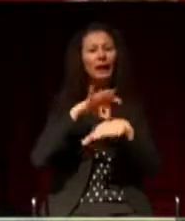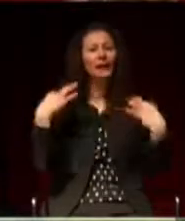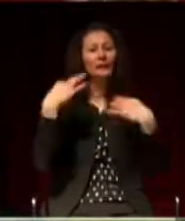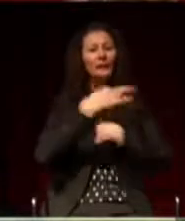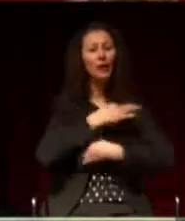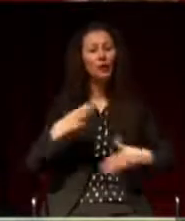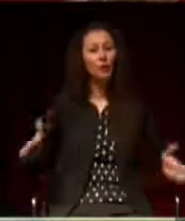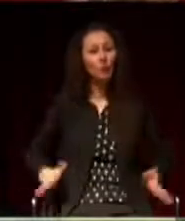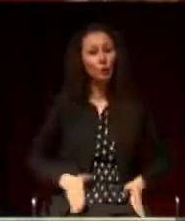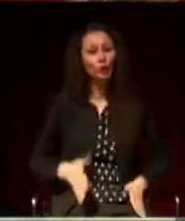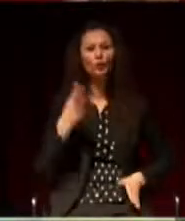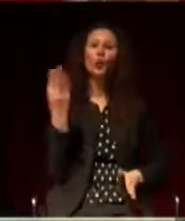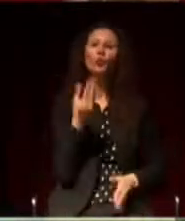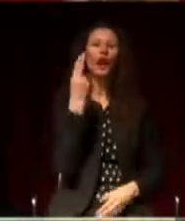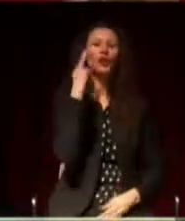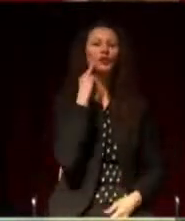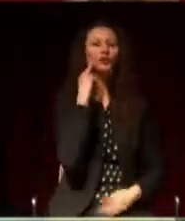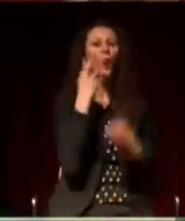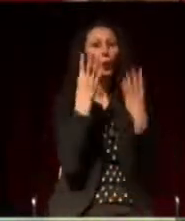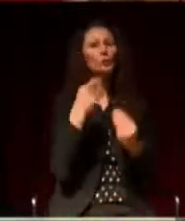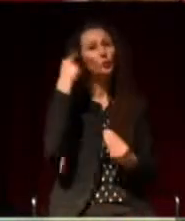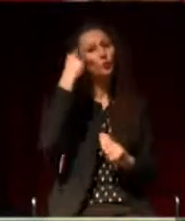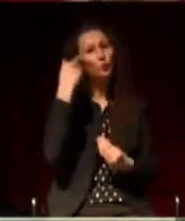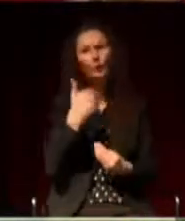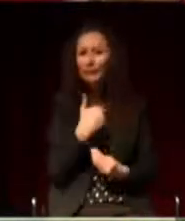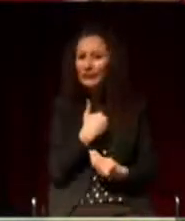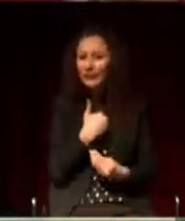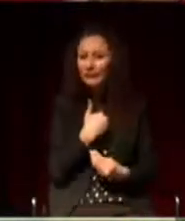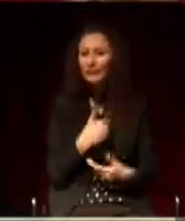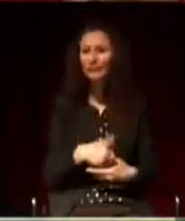duruşunuzu bulunursak çok daha şık, çok daha güzel olur diye düşündük biz.